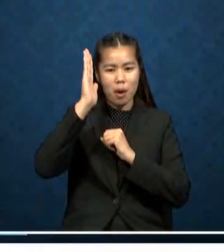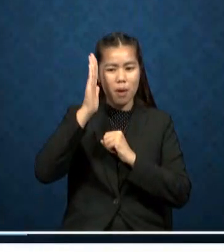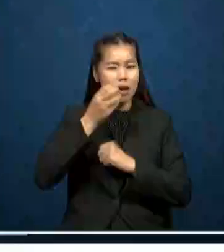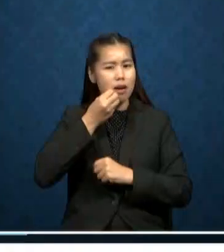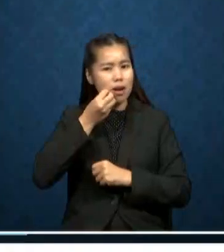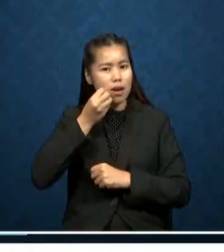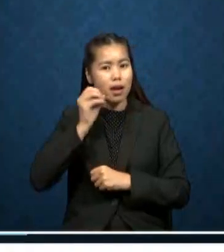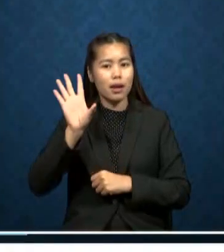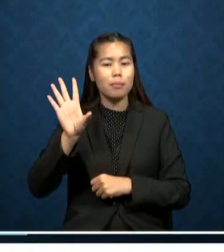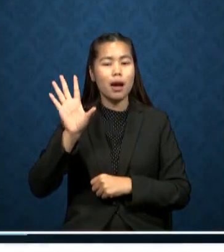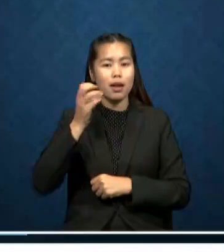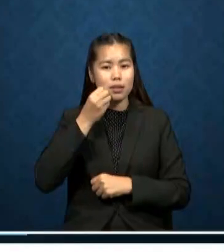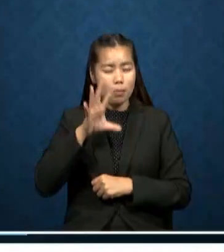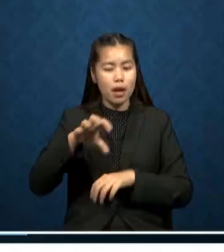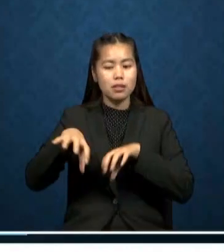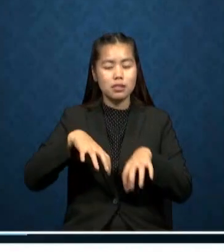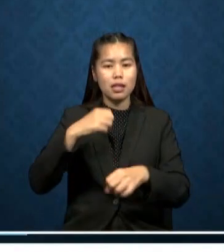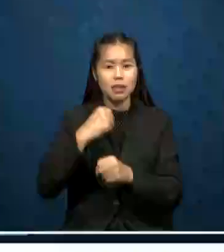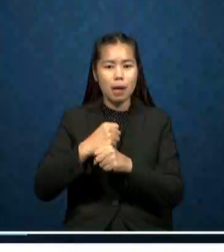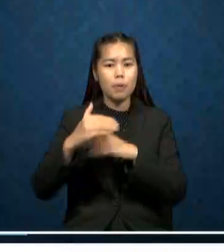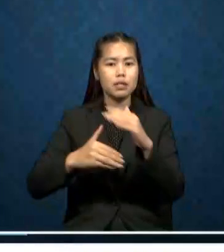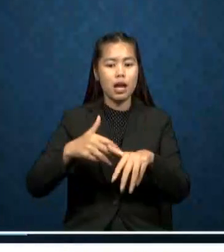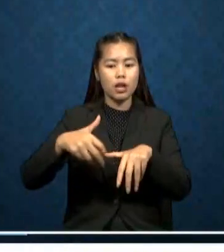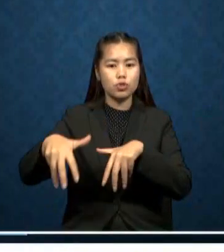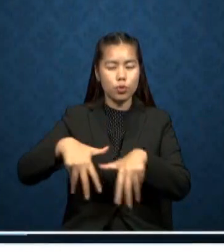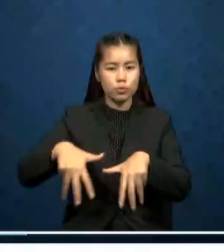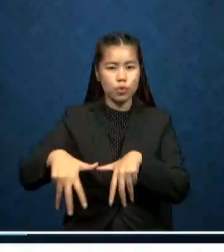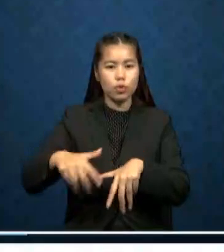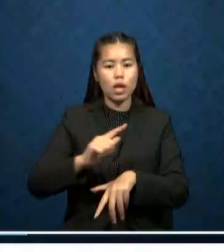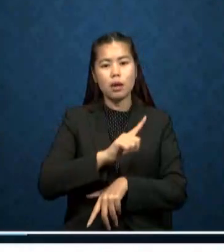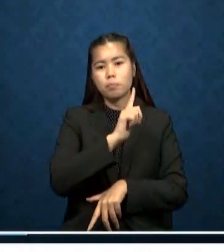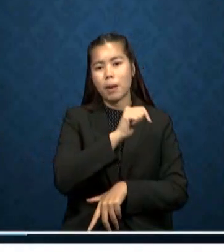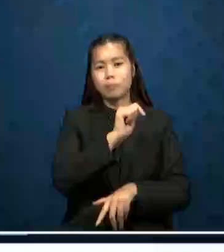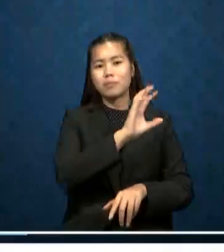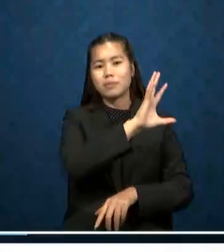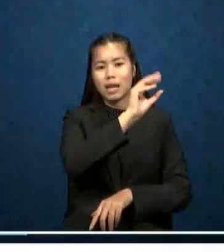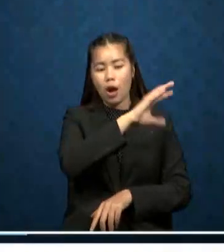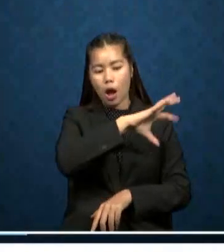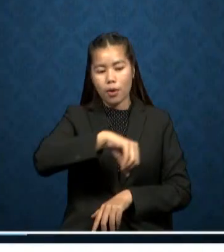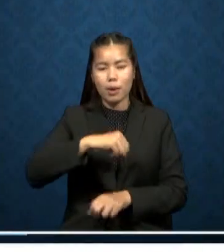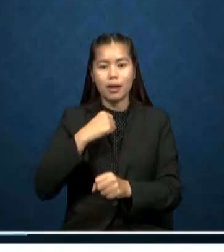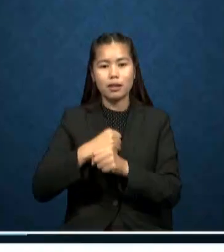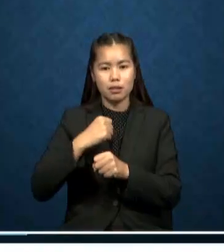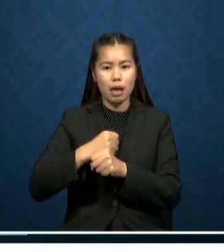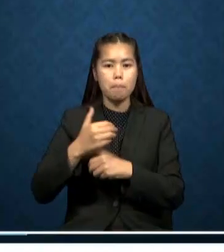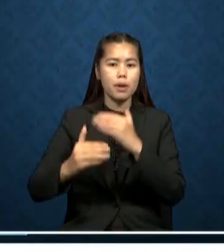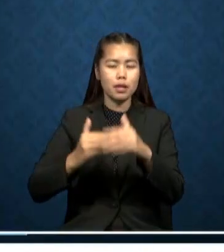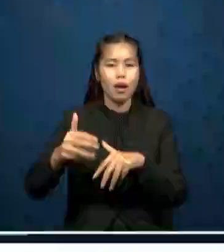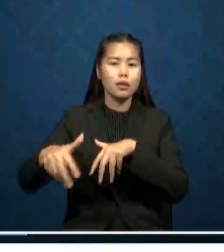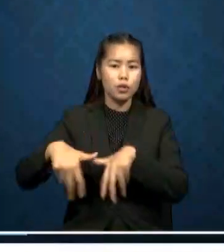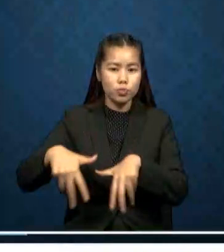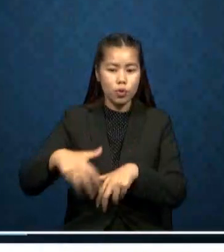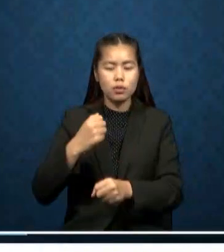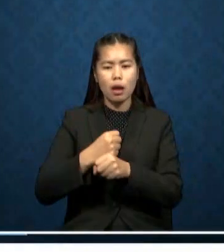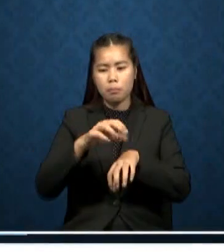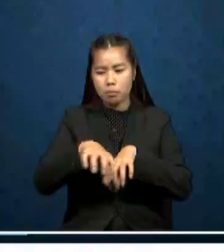ตนจัดทำโครงการพัฒนาชุมชนของตนด้วย ST STEMมีทั้งการพัฒนาด้านการศึกษาพัฒนาชุมชนพัฒนา